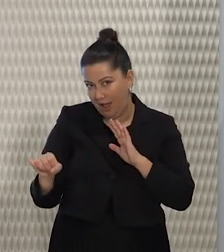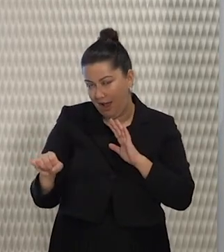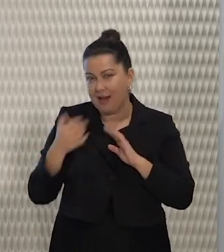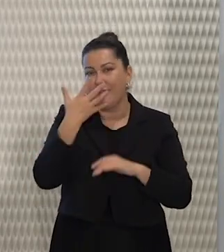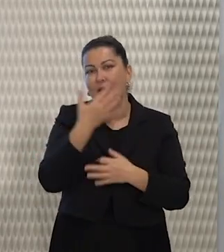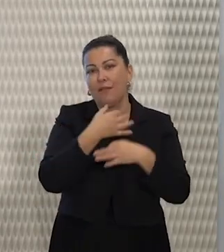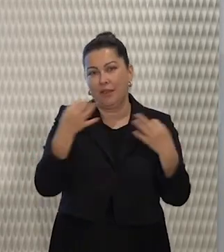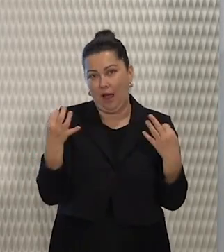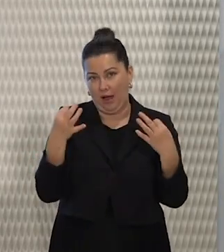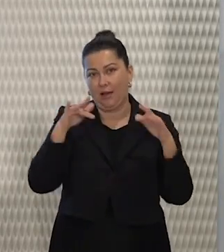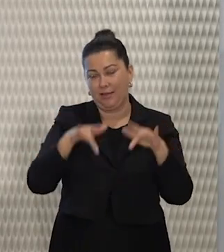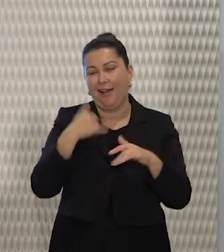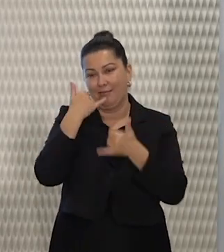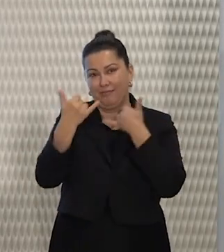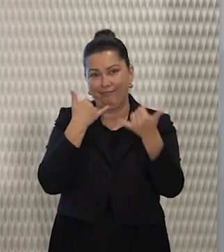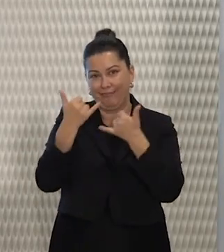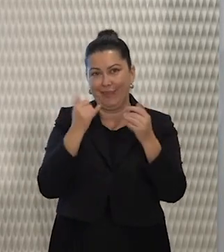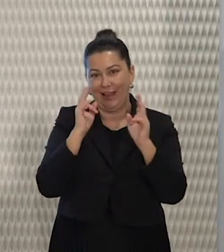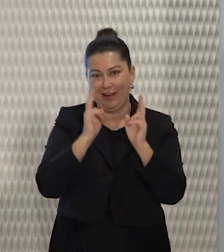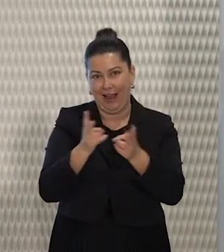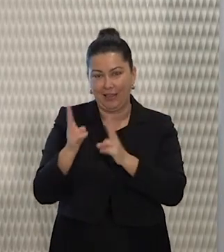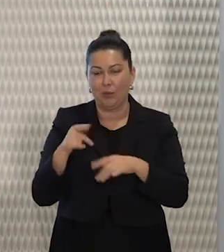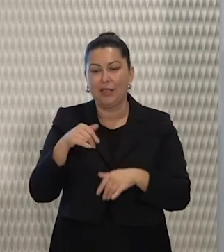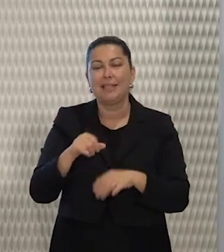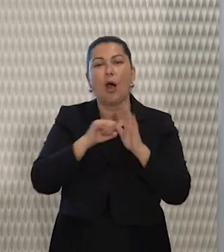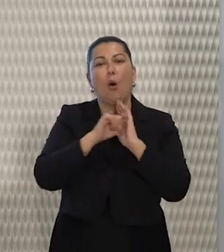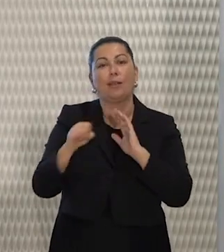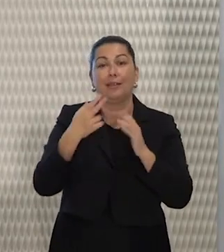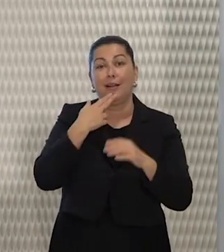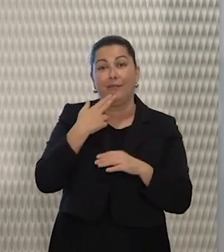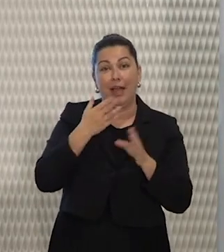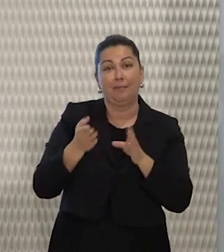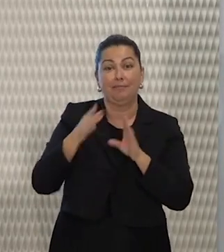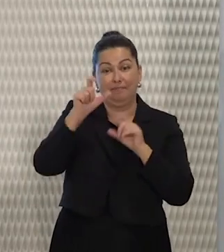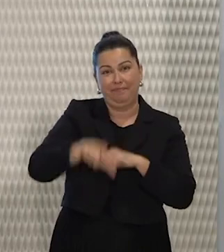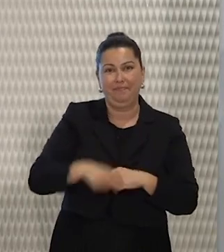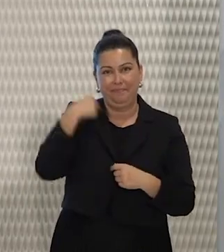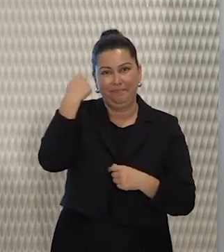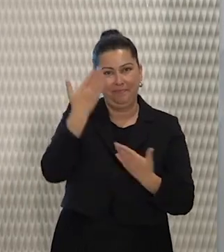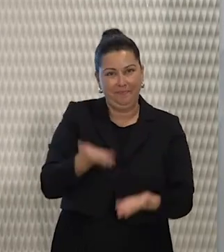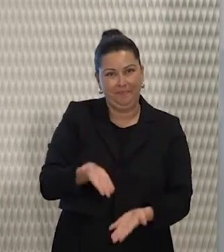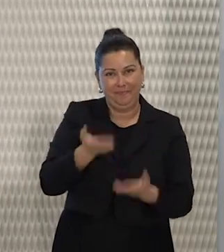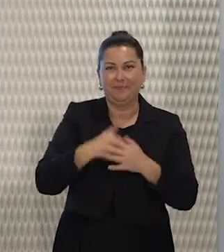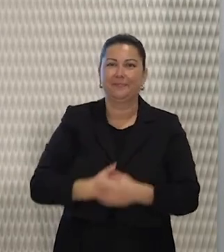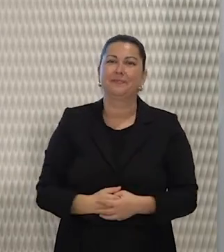Woche besetzt ist. Und diese Hotline hat ein Gesicht und es sitzt neben mir.